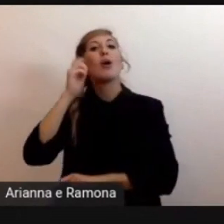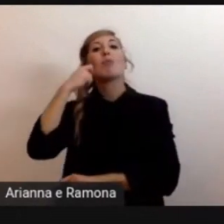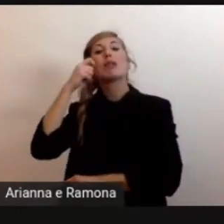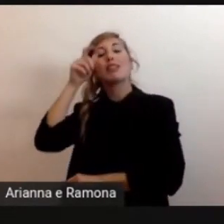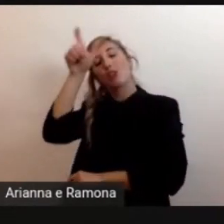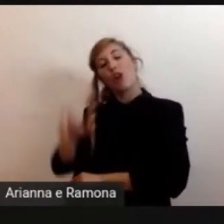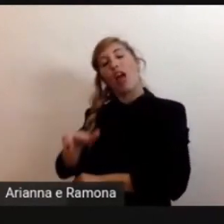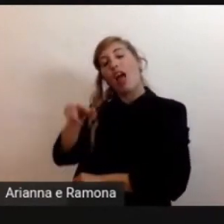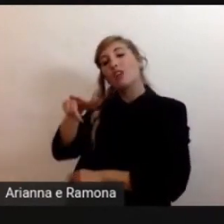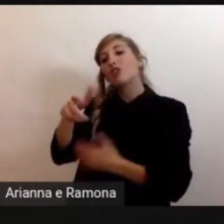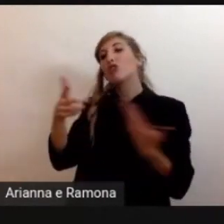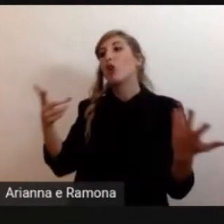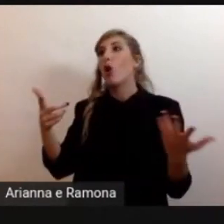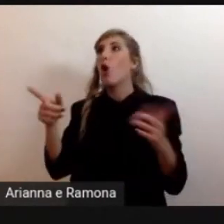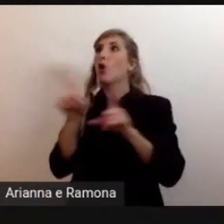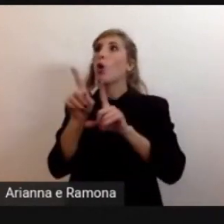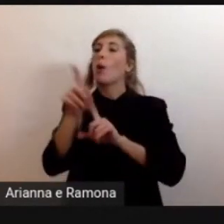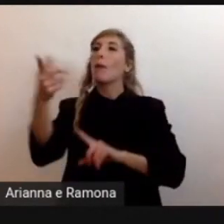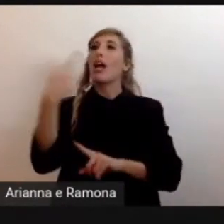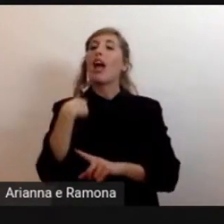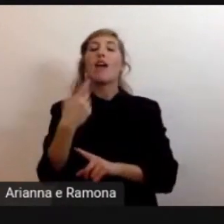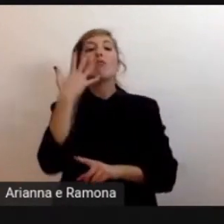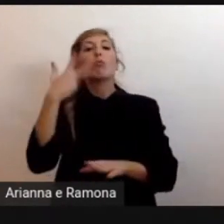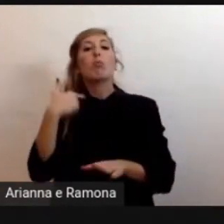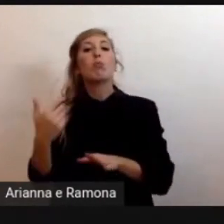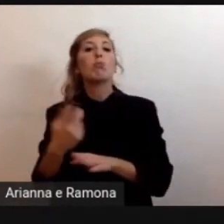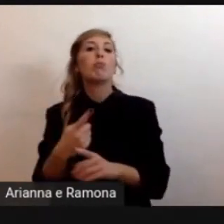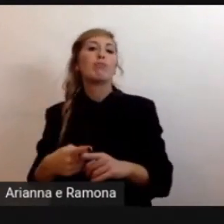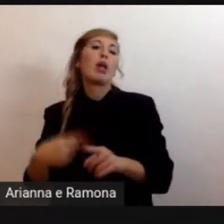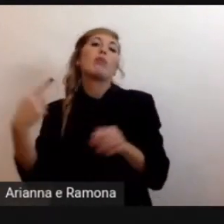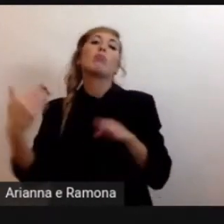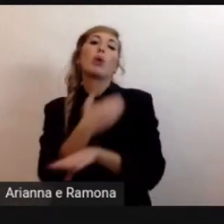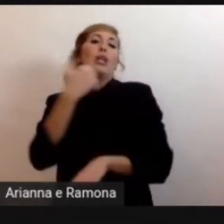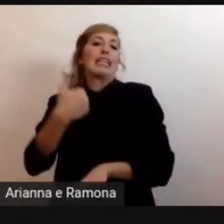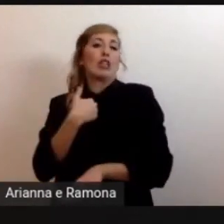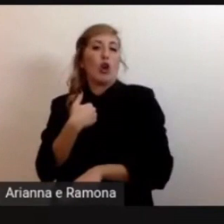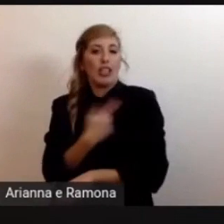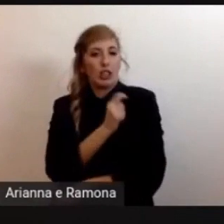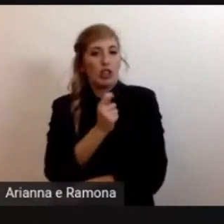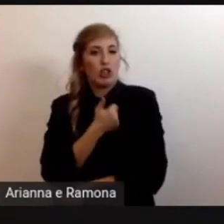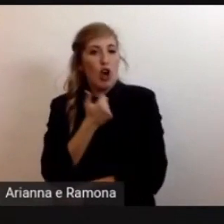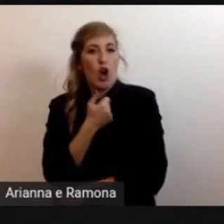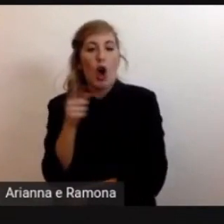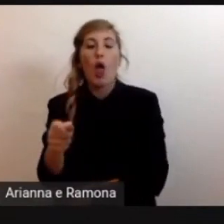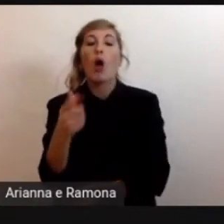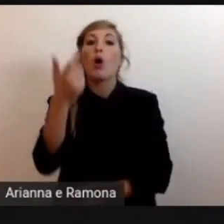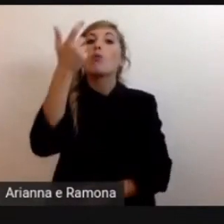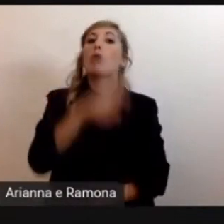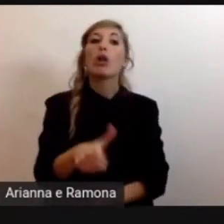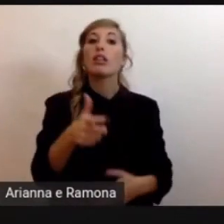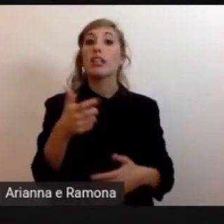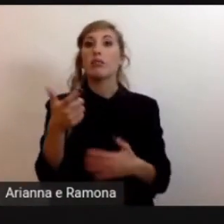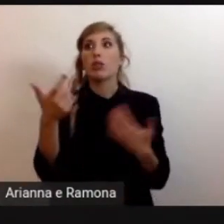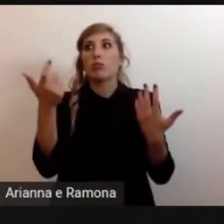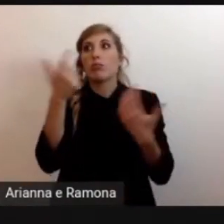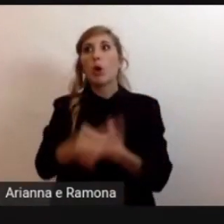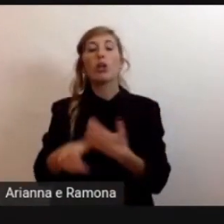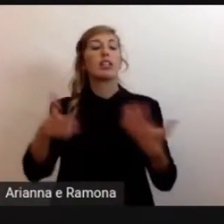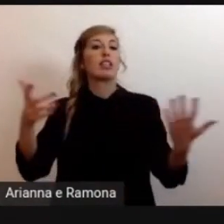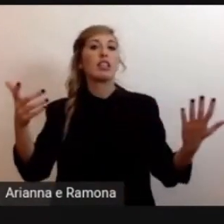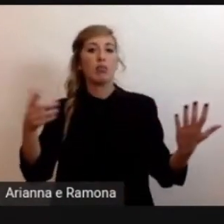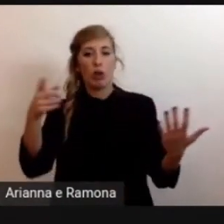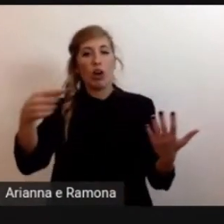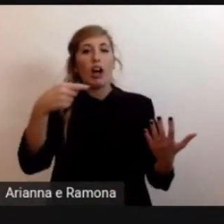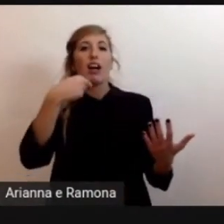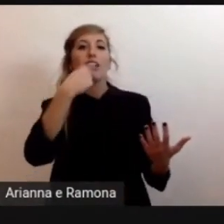auto punitivo capita una certa borghesia che reca per fare perché veramente senso che tutto il